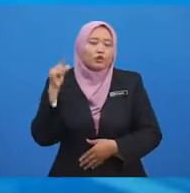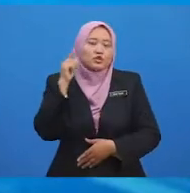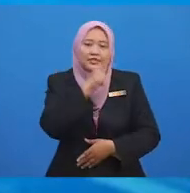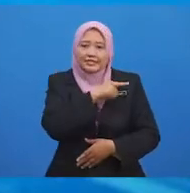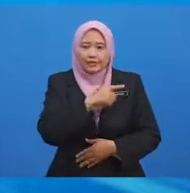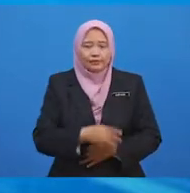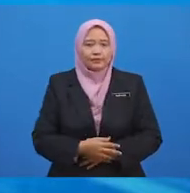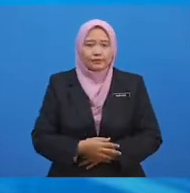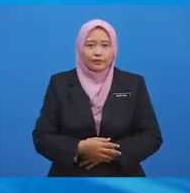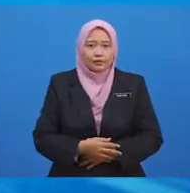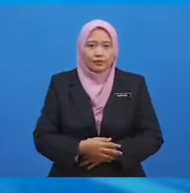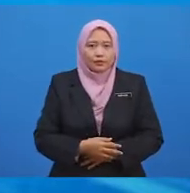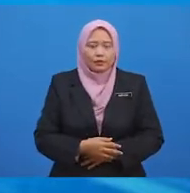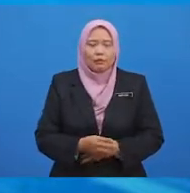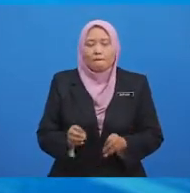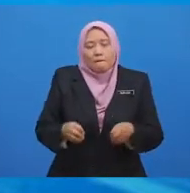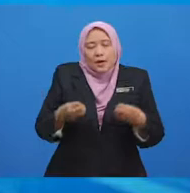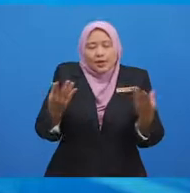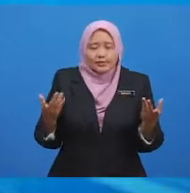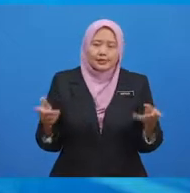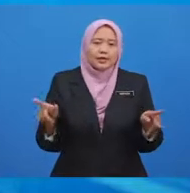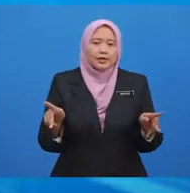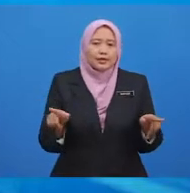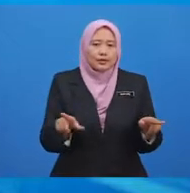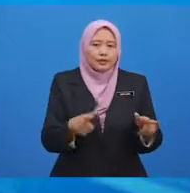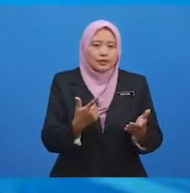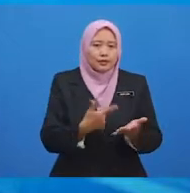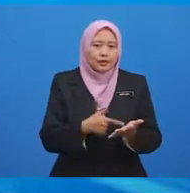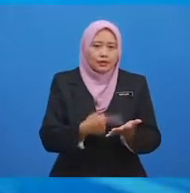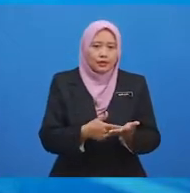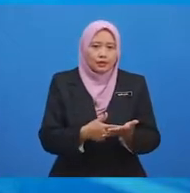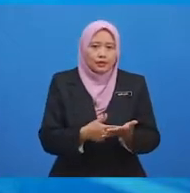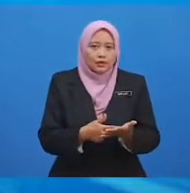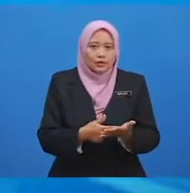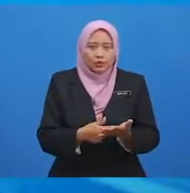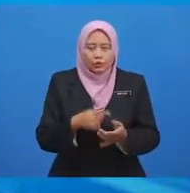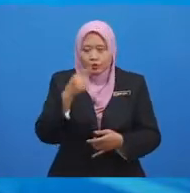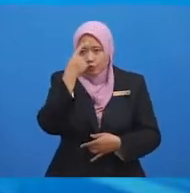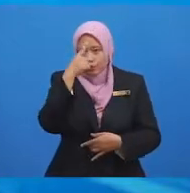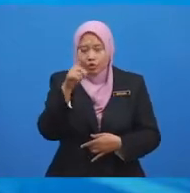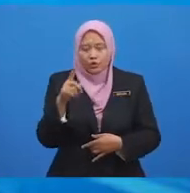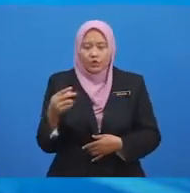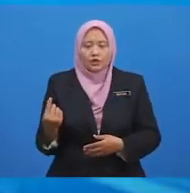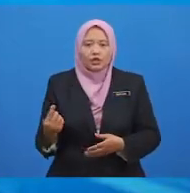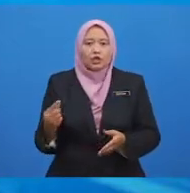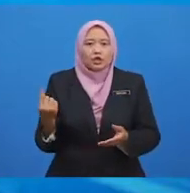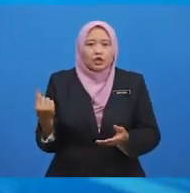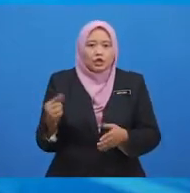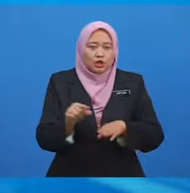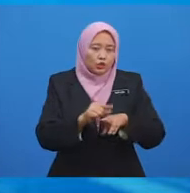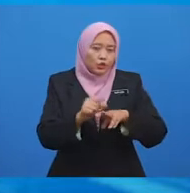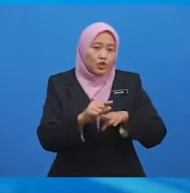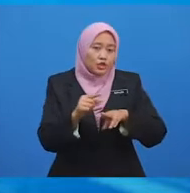Pelbagai lagi alternatif untuk menggunapakai kembali objek supaya tidak terbuang